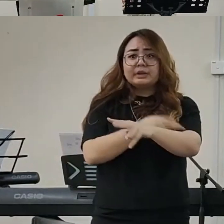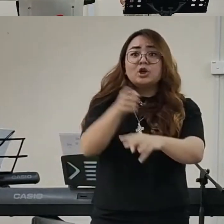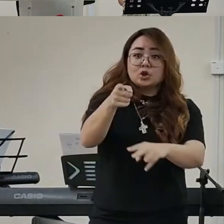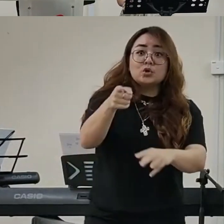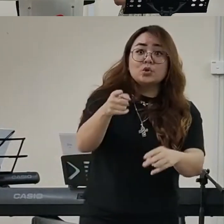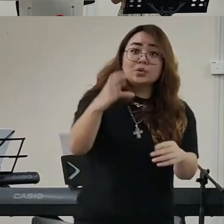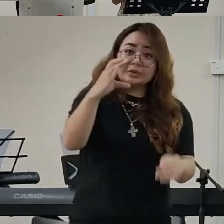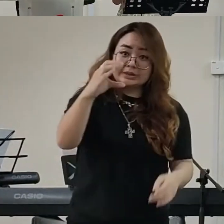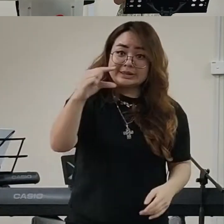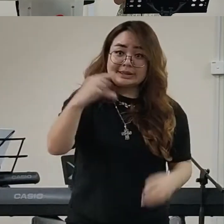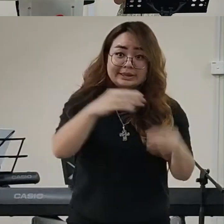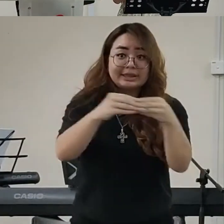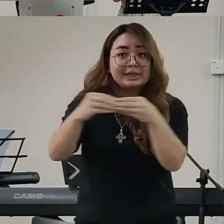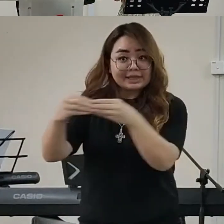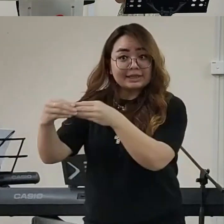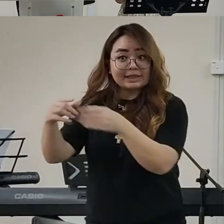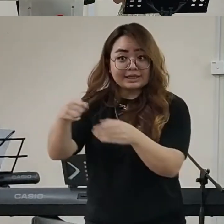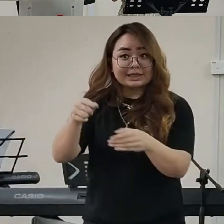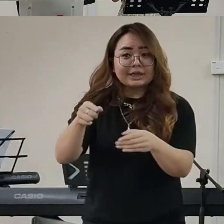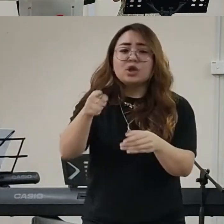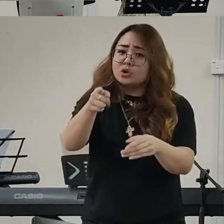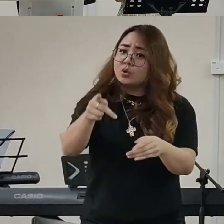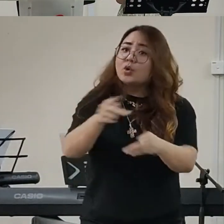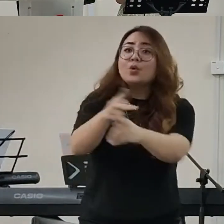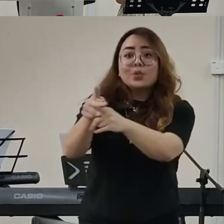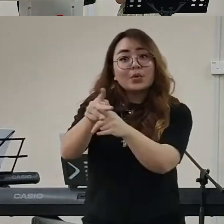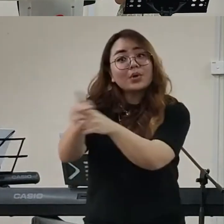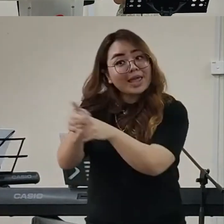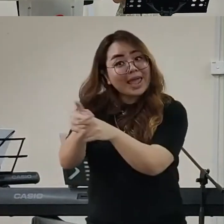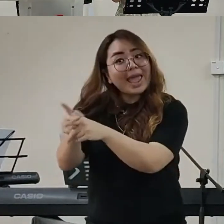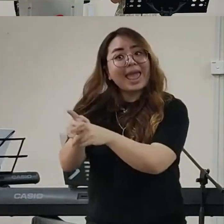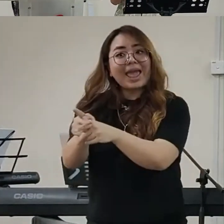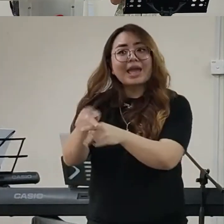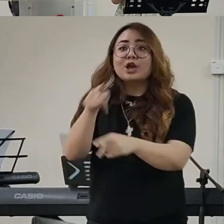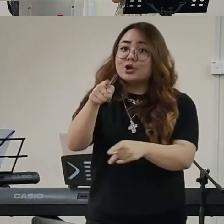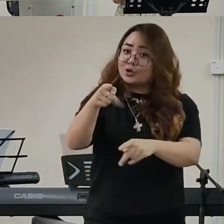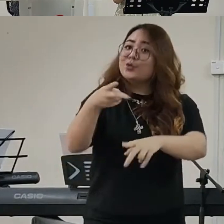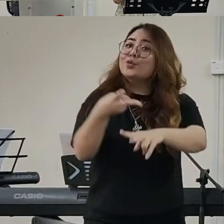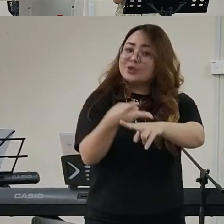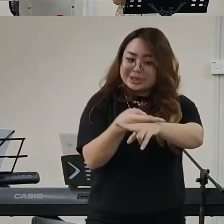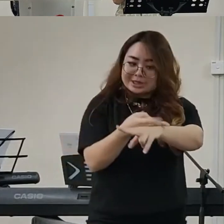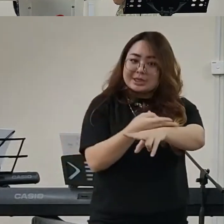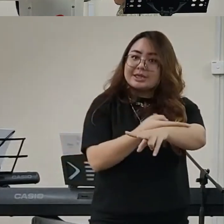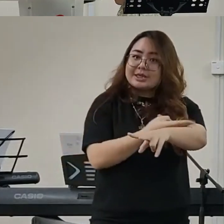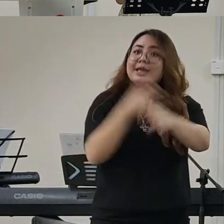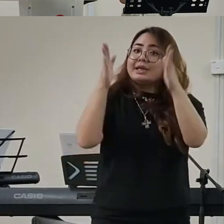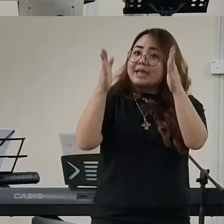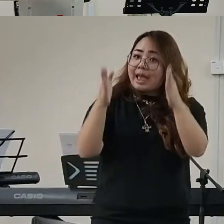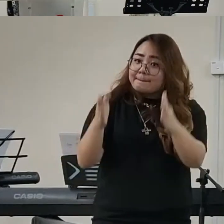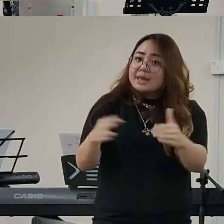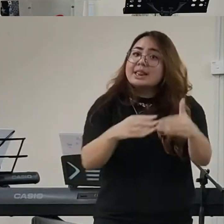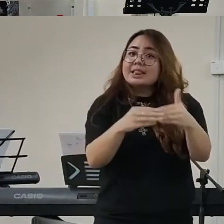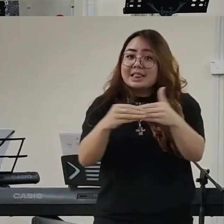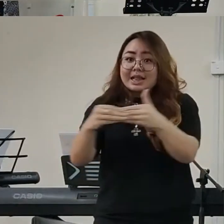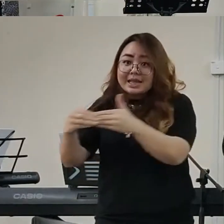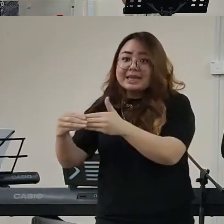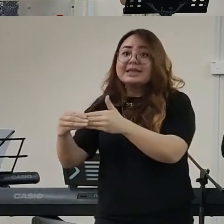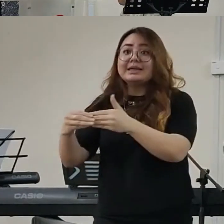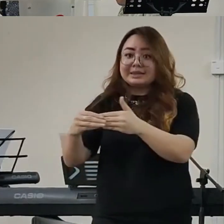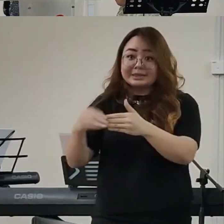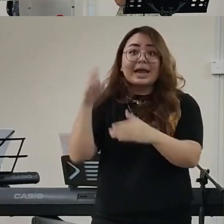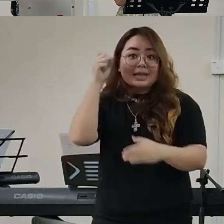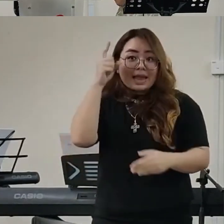长的话，不要以为我们只是星期四来到小组说说一些话就而已。不是的，我们要照顾我们的羊群。我们来看